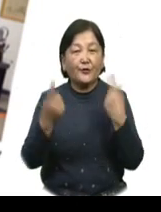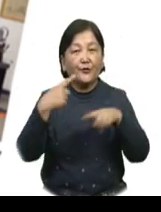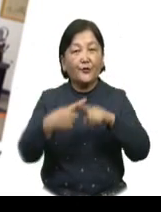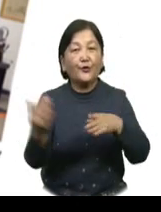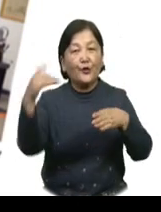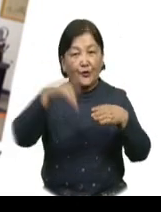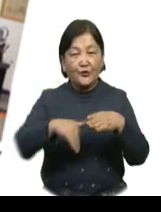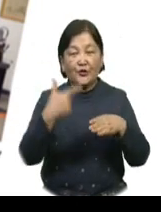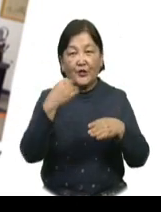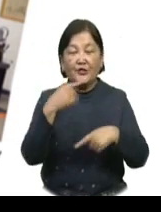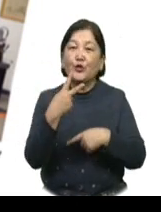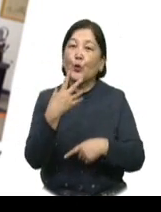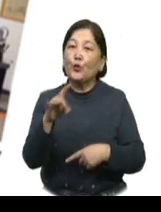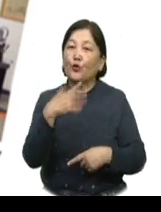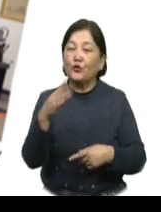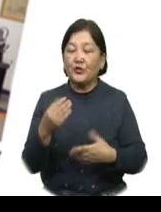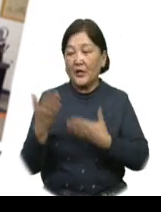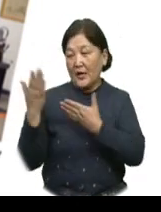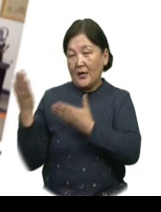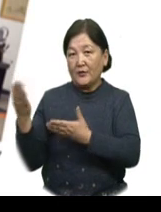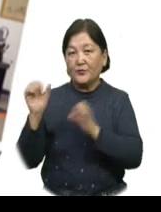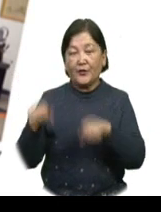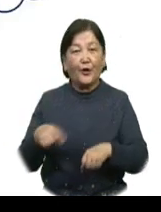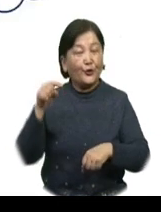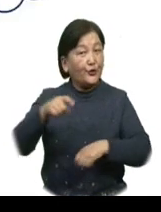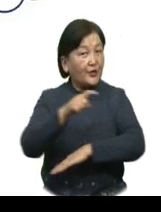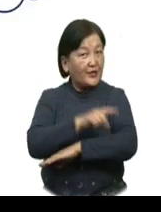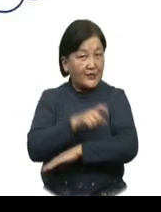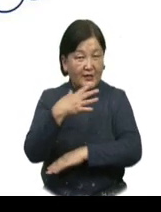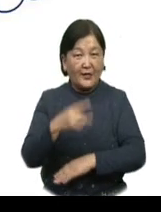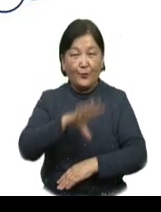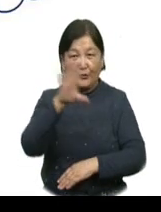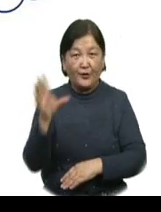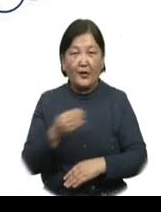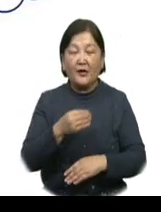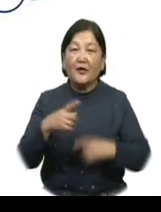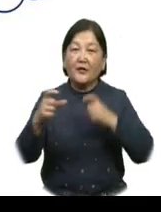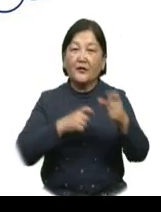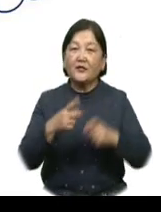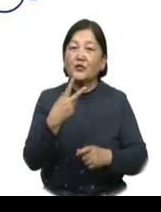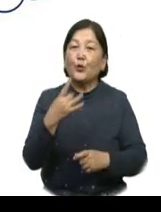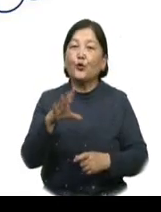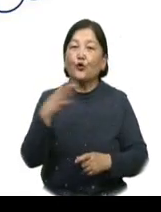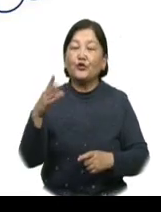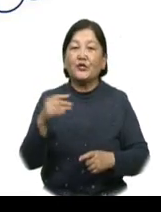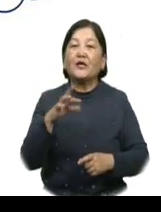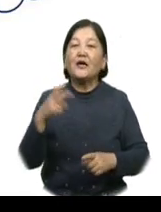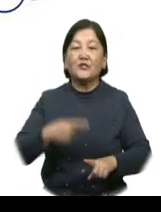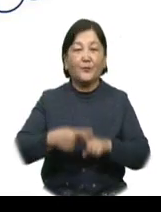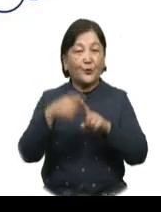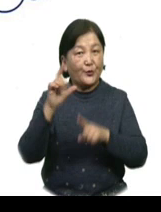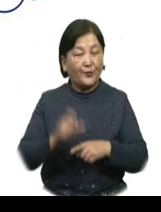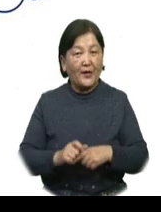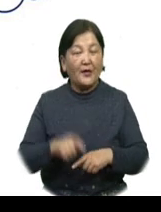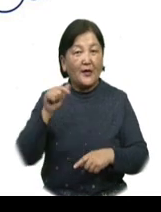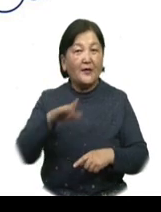үр өгөөжүүдийг одоо үзүүлж болох нэ. Тэгвэл өнөөдрийнхэн хичээлэр бүгдээрээ эдийн засгийн үр өгөөжийг хэрхэн нэмэгдүүлж болох вэ?